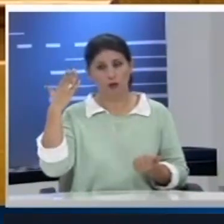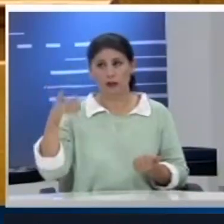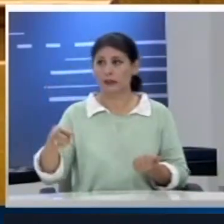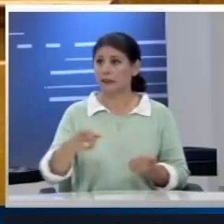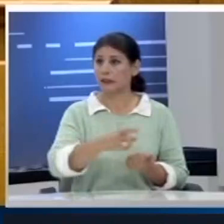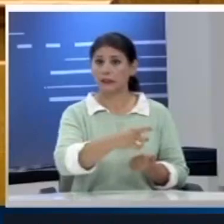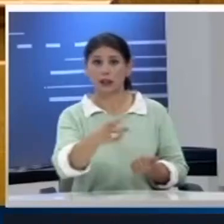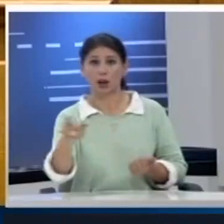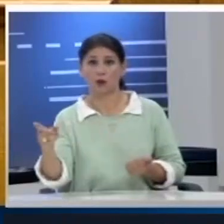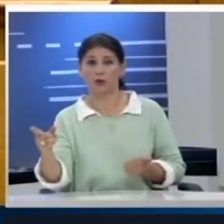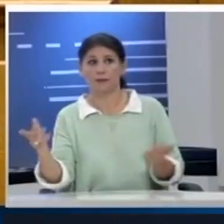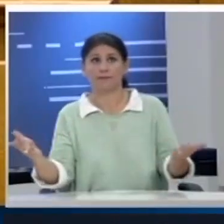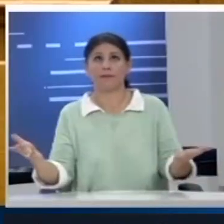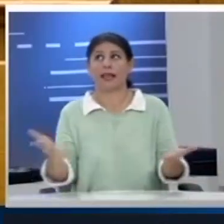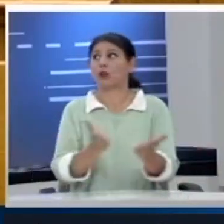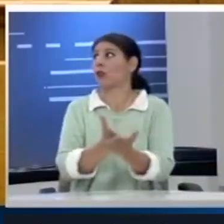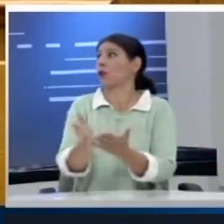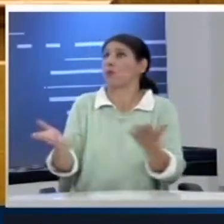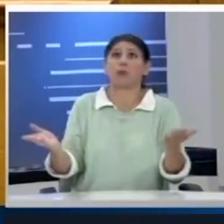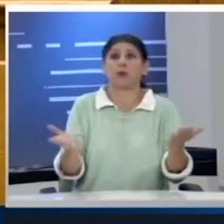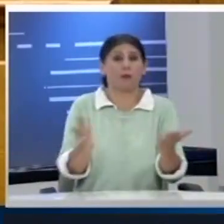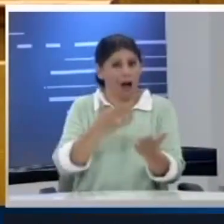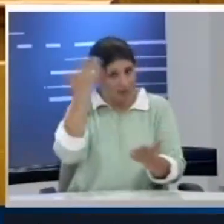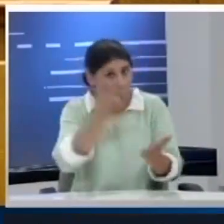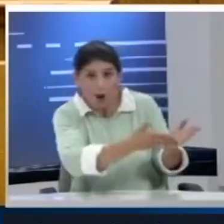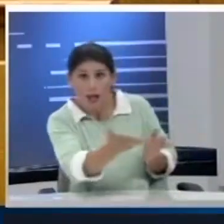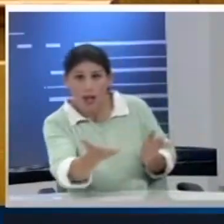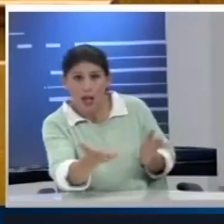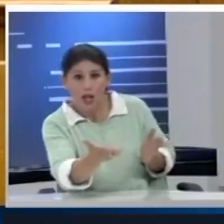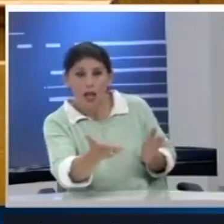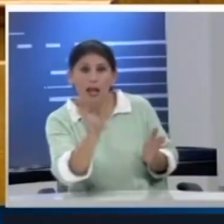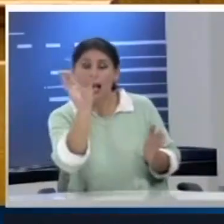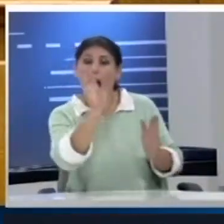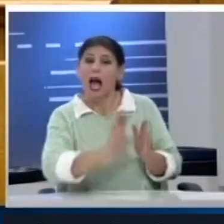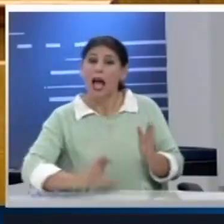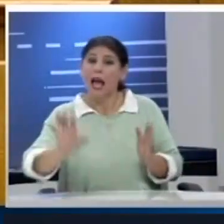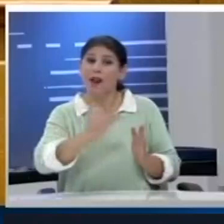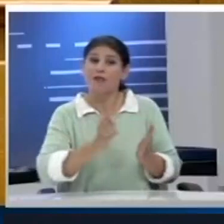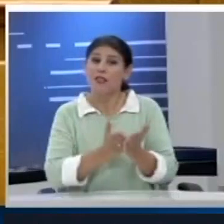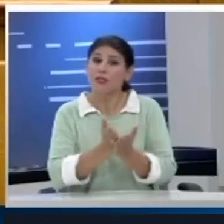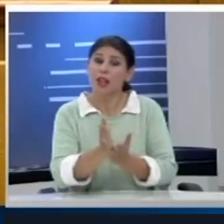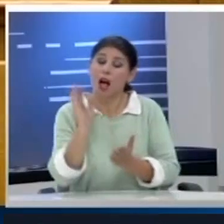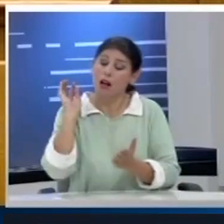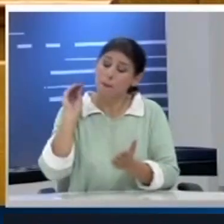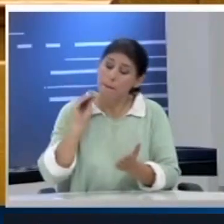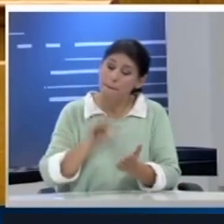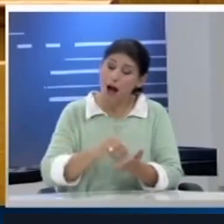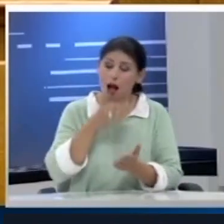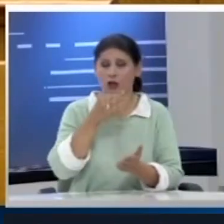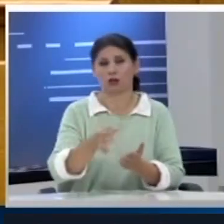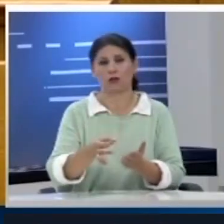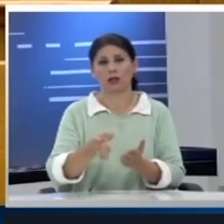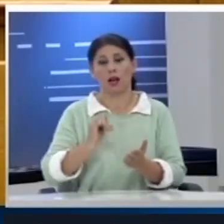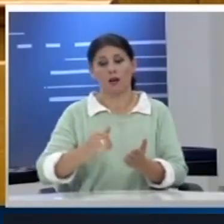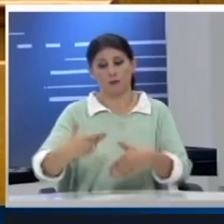δίκιο. Μιλάμε για μια υπόθεση που η διερεύνηση από τη δικαιοσύνη, επαναλαμβάνω, είναι εν εξελίξη.